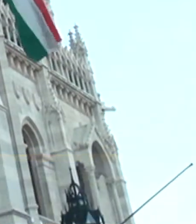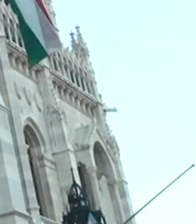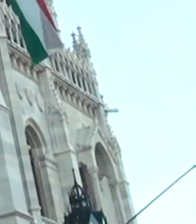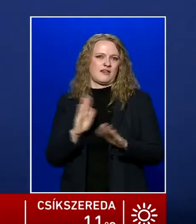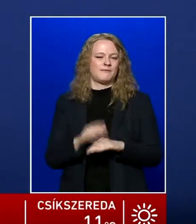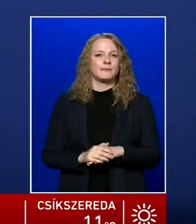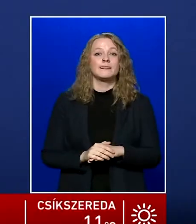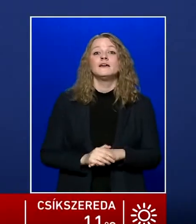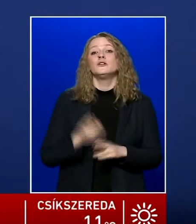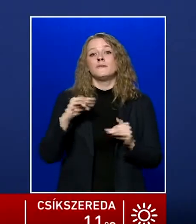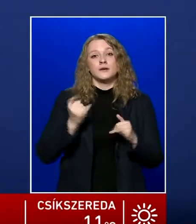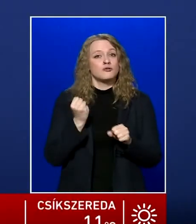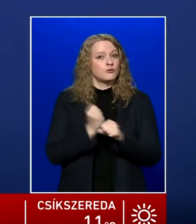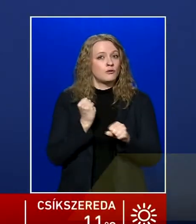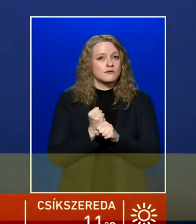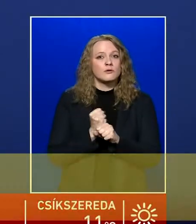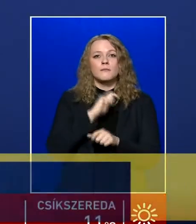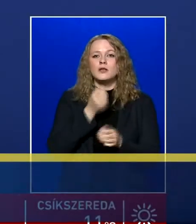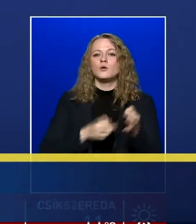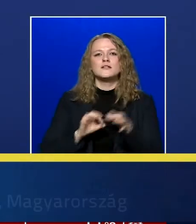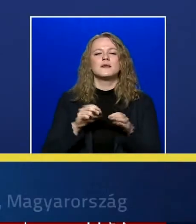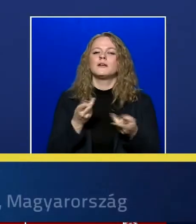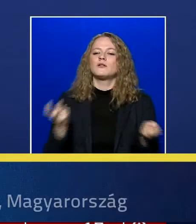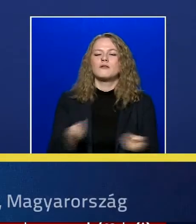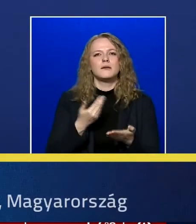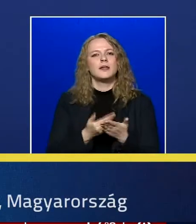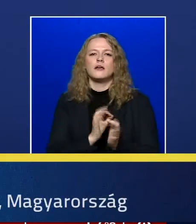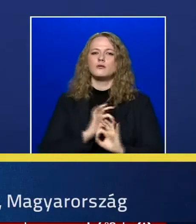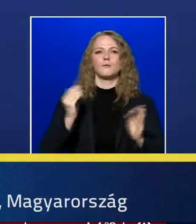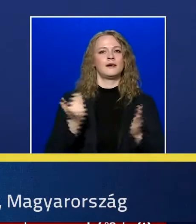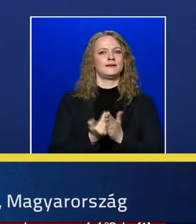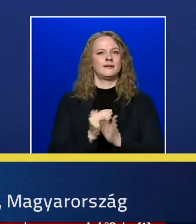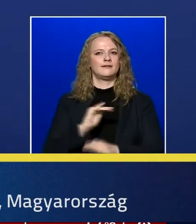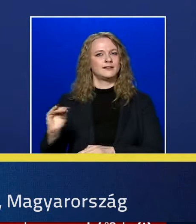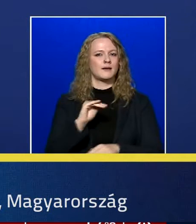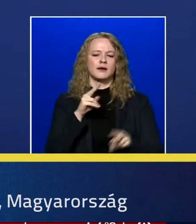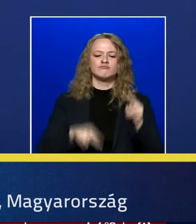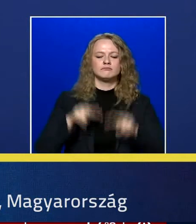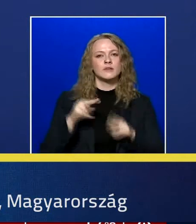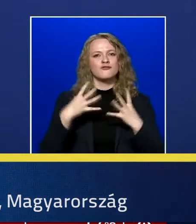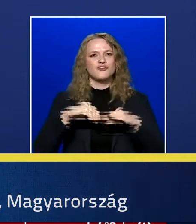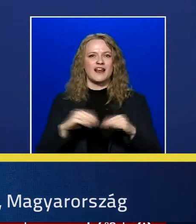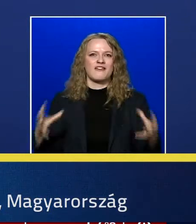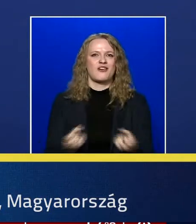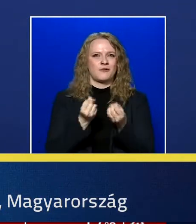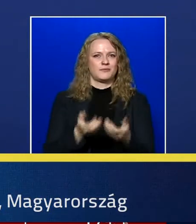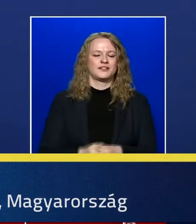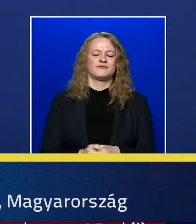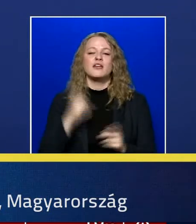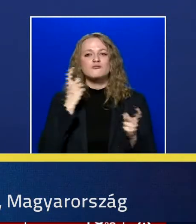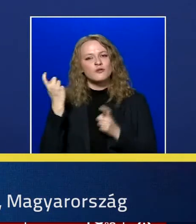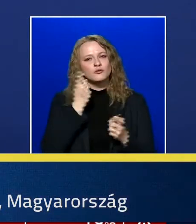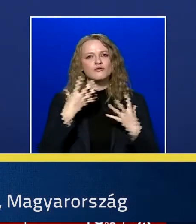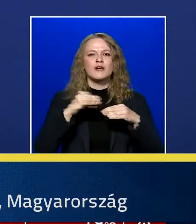is. Továbbra is azon dolgozunk, hogy Magyarországon minél könnyebb, minél jobb legyen gyermeket nevelni, családot alapítani, és gondolunk